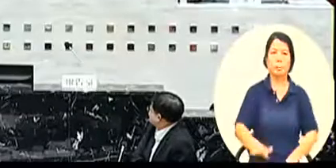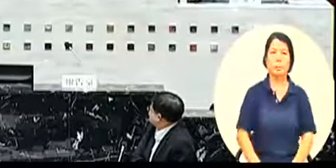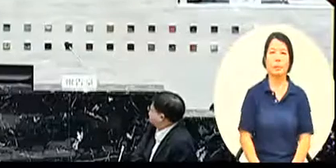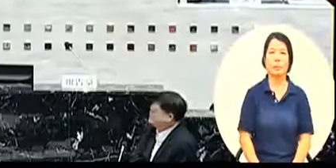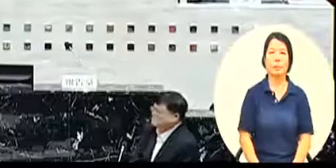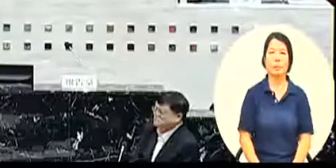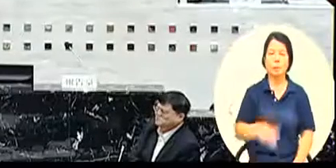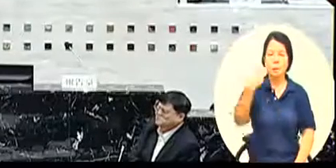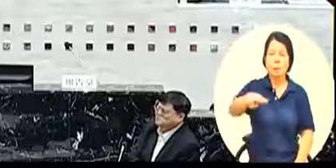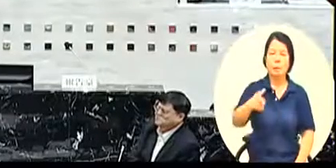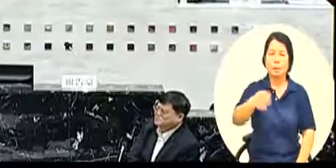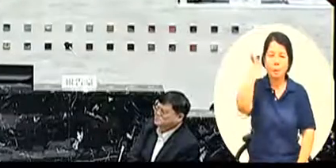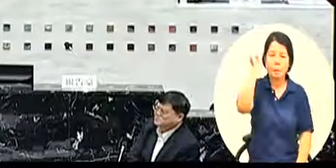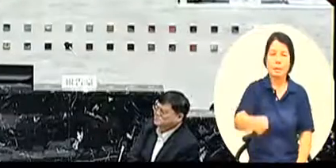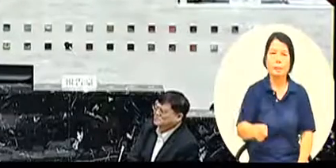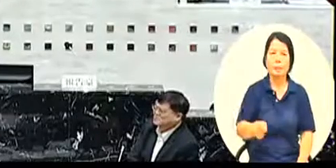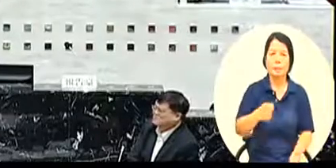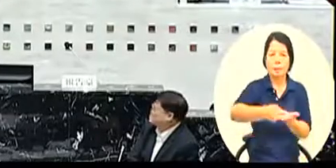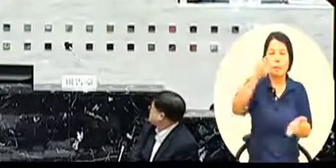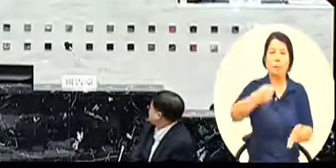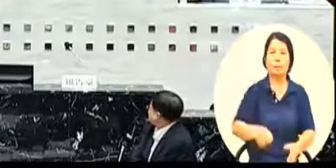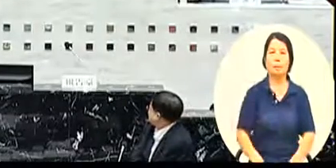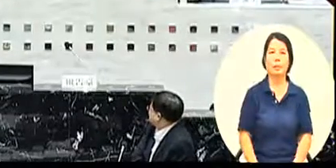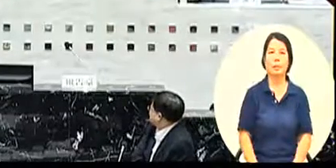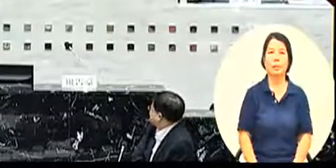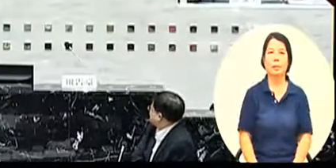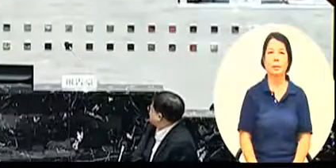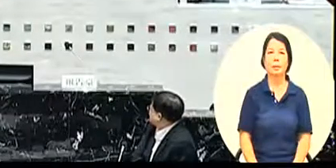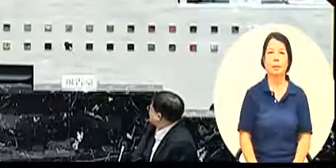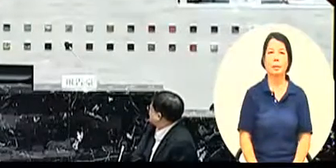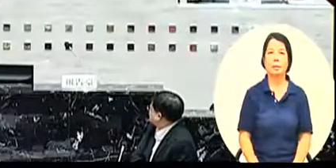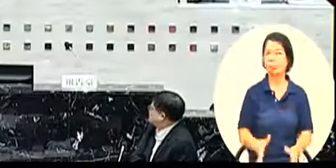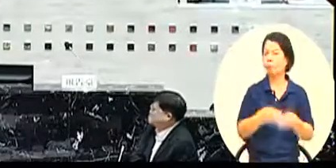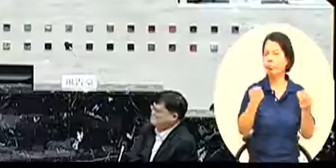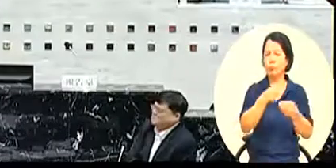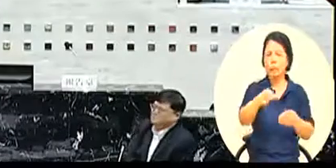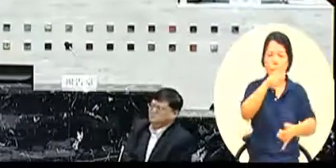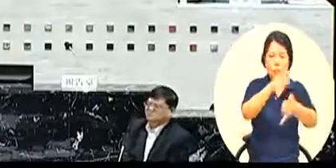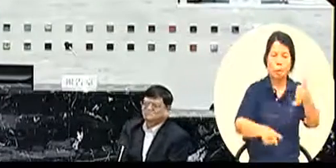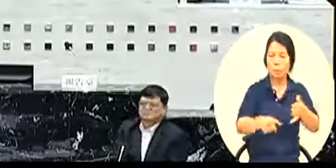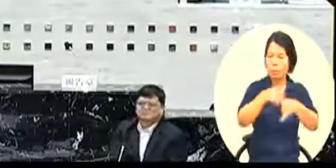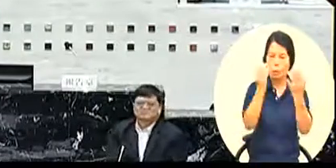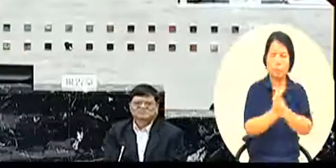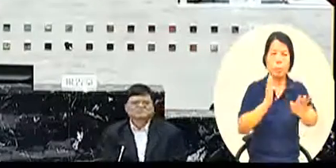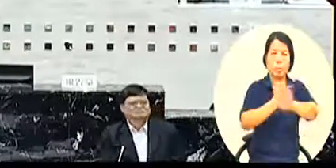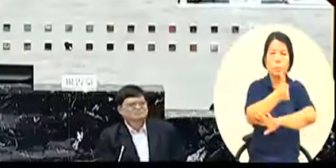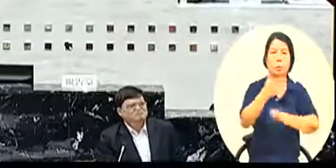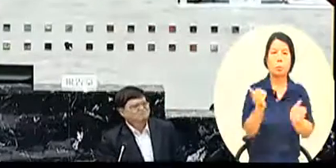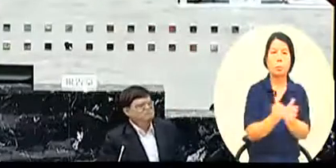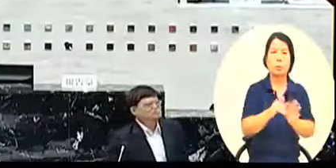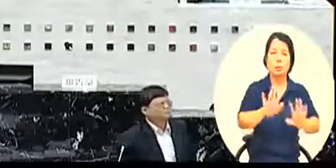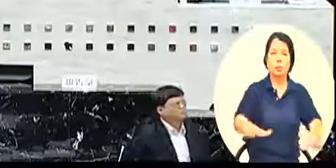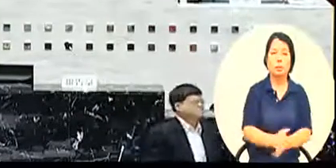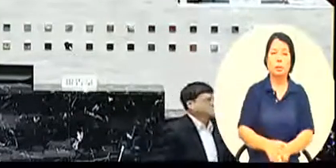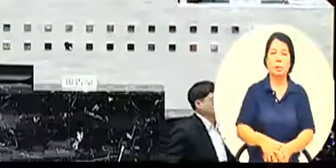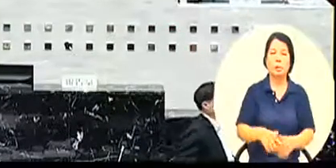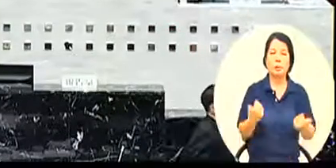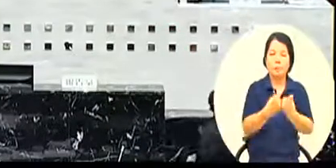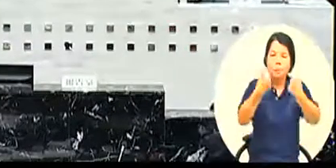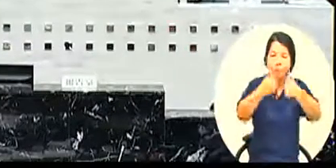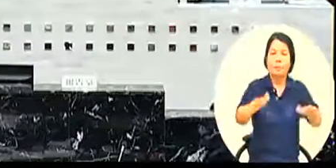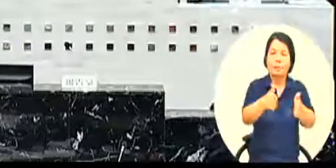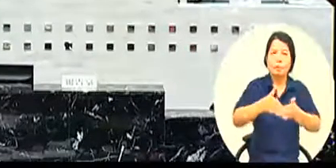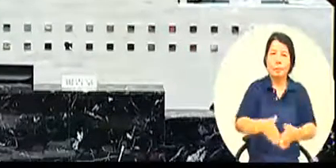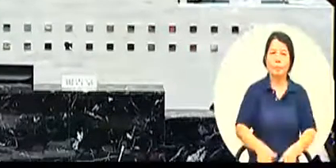再敲一次，不用了啦，这个案子已经通过了，现在是要敲散会。